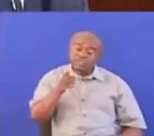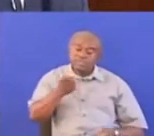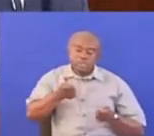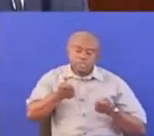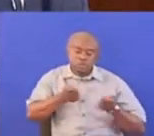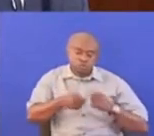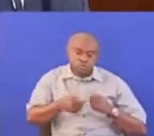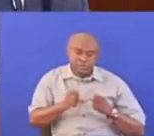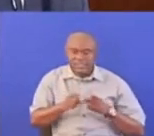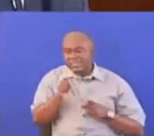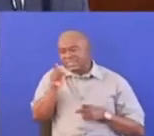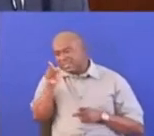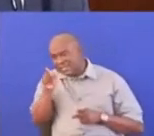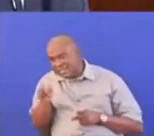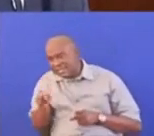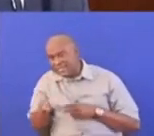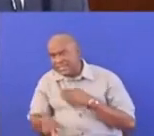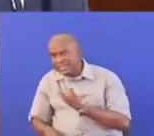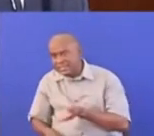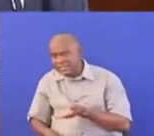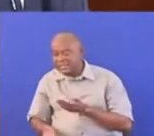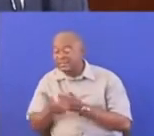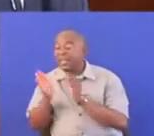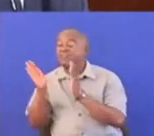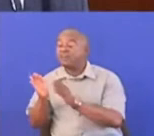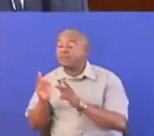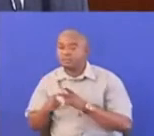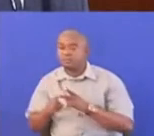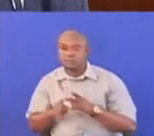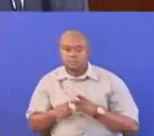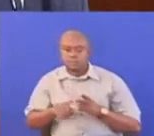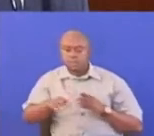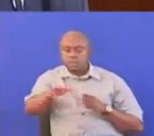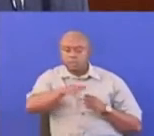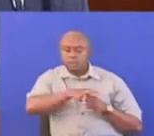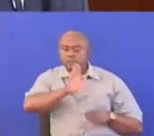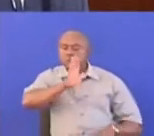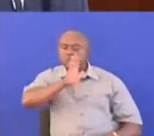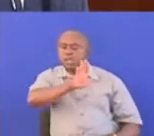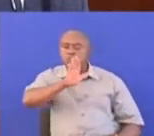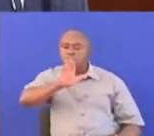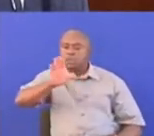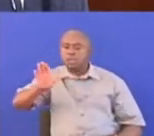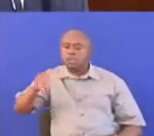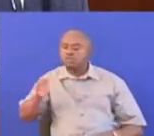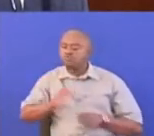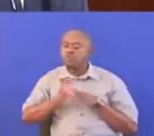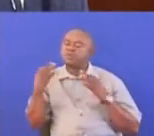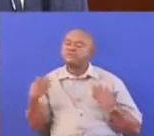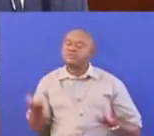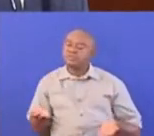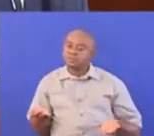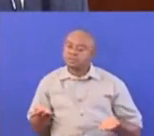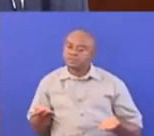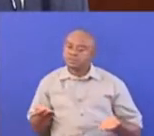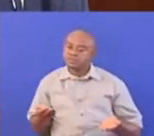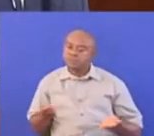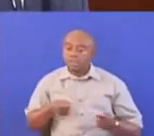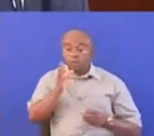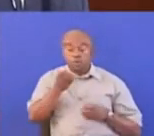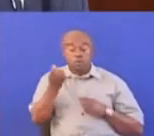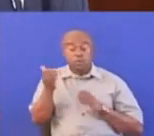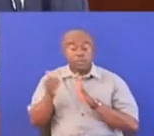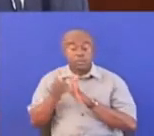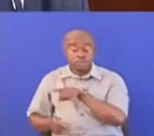kiuchumi, eneo hili litakuwa eneo la hifadhi, lakini matumizi yake tunatumiaje? Wenzetu ambao tumewapa hii